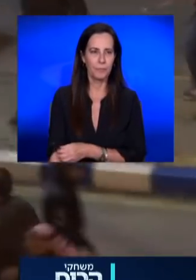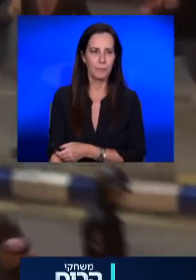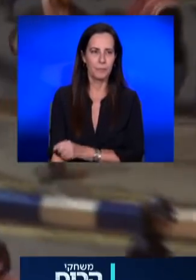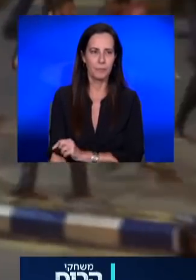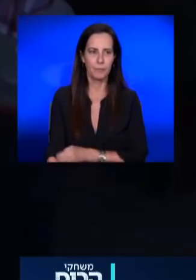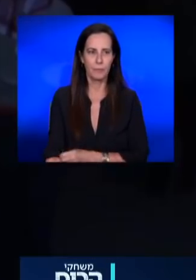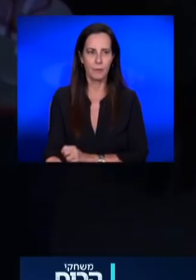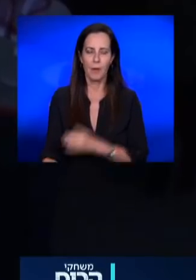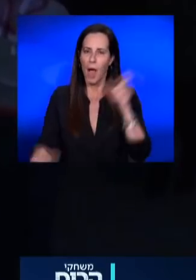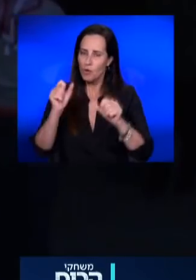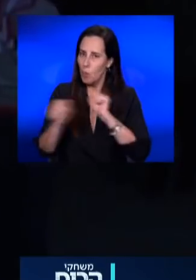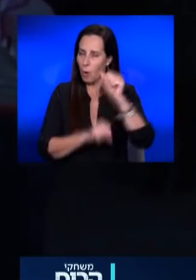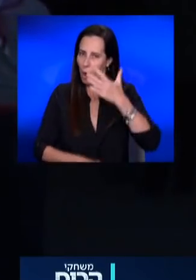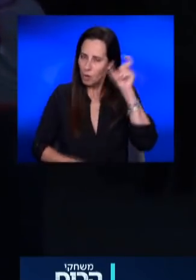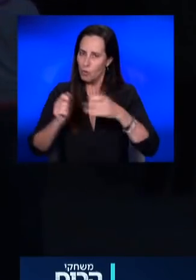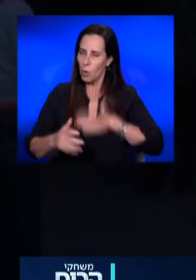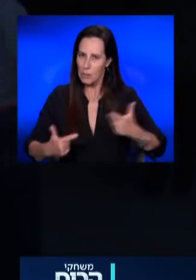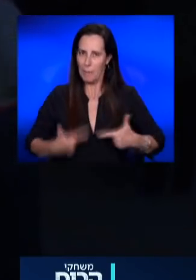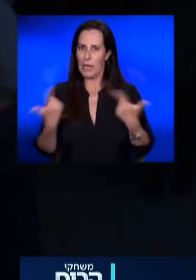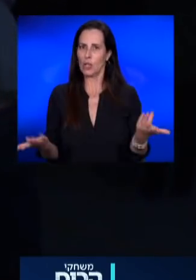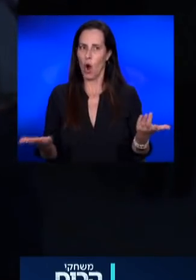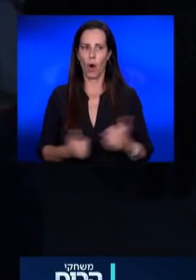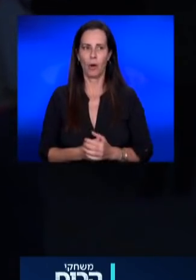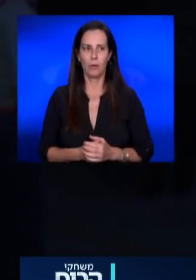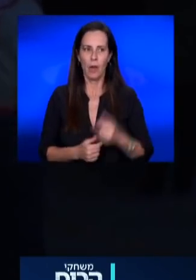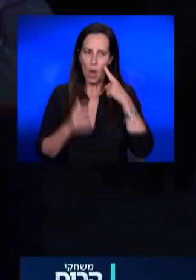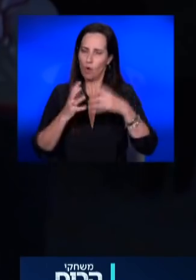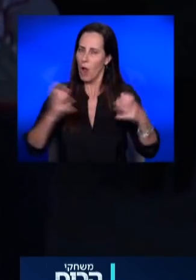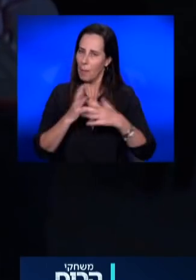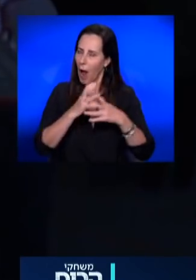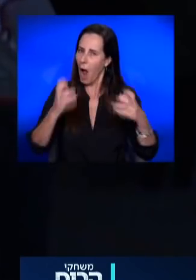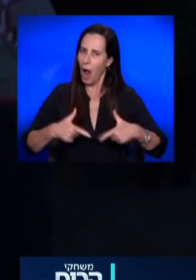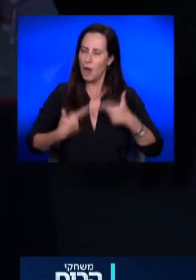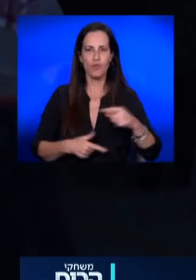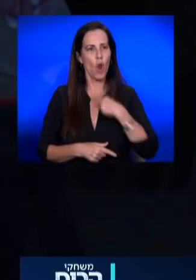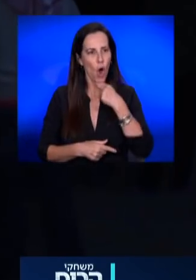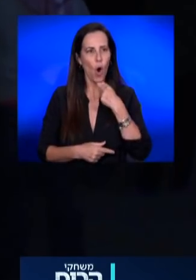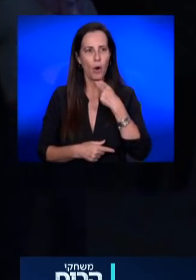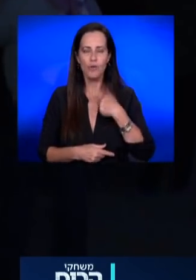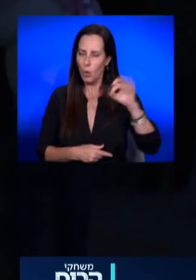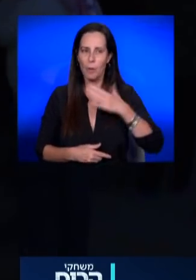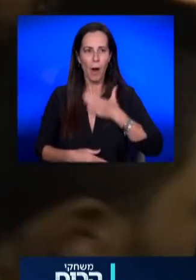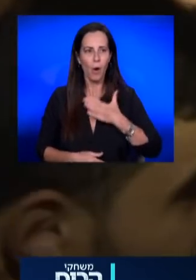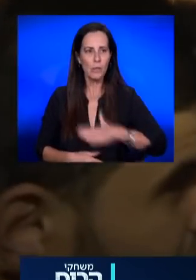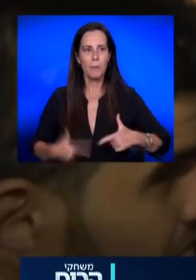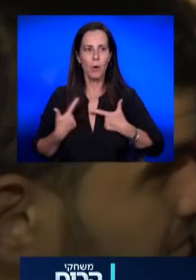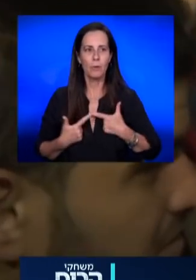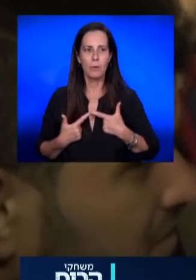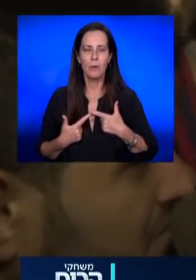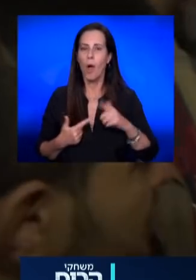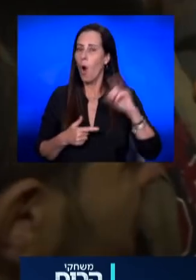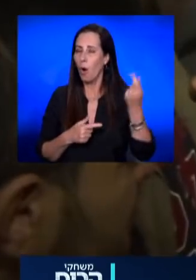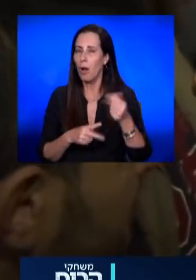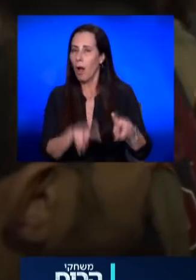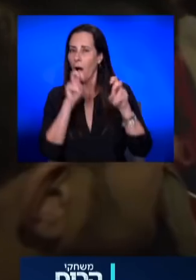عشان يعيشوا الحياة انه في شعب عايش في لسات في صوت في لسات موجودين هنا بلدنا اقتصد كل